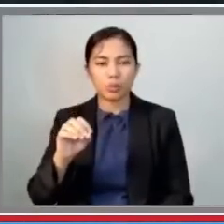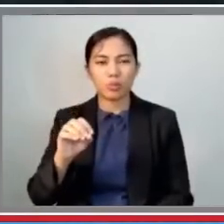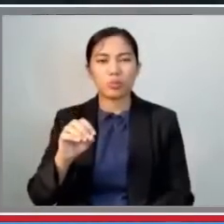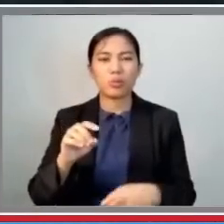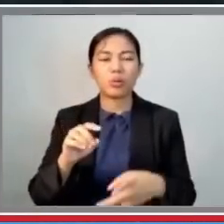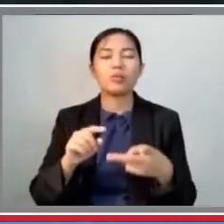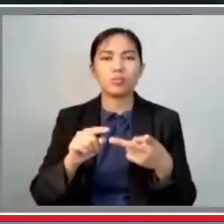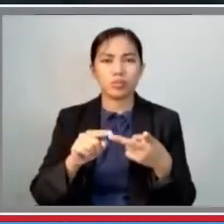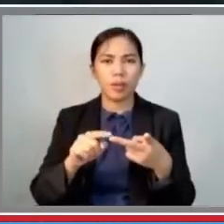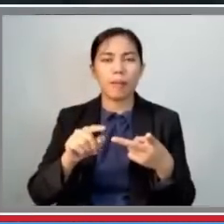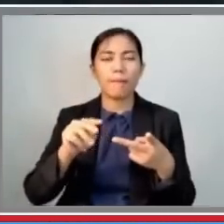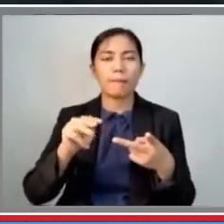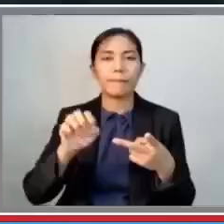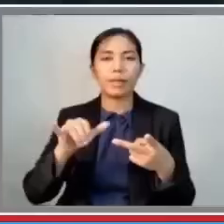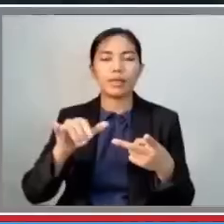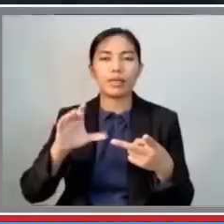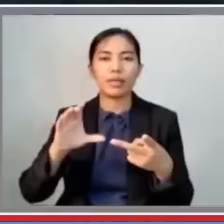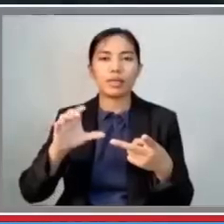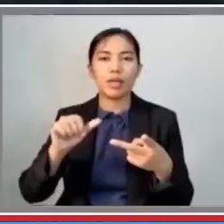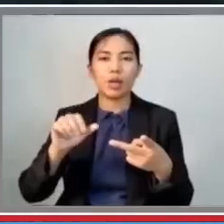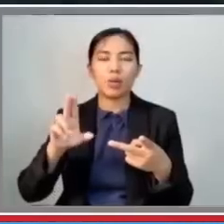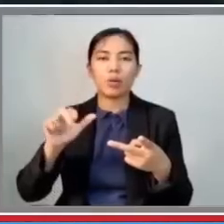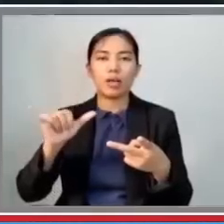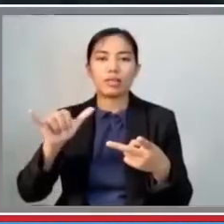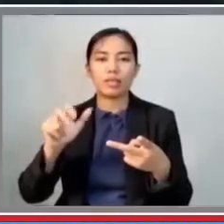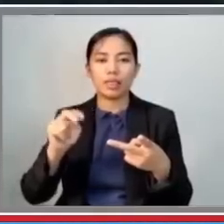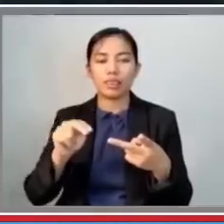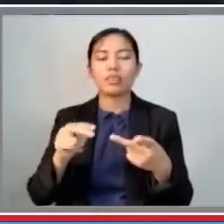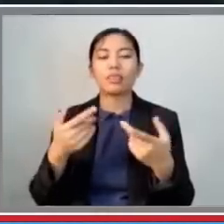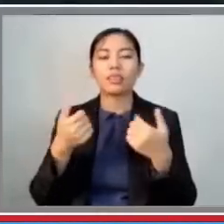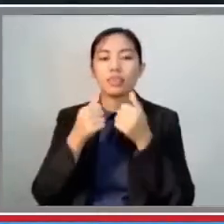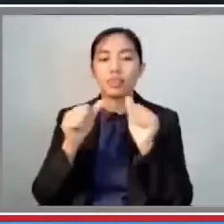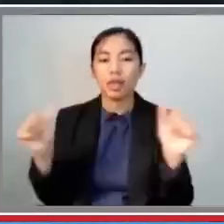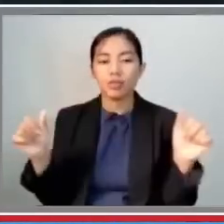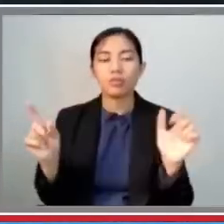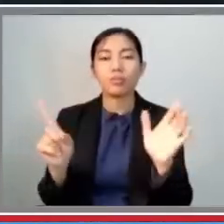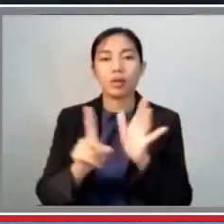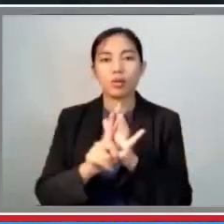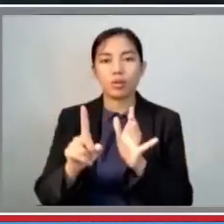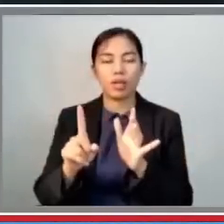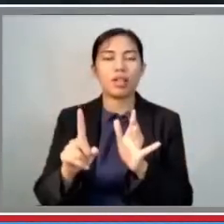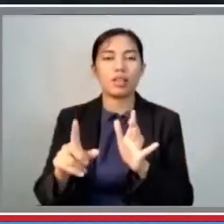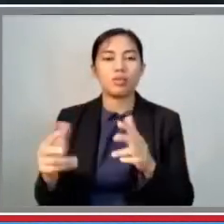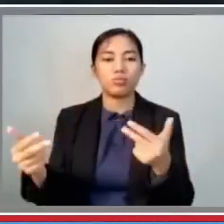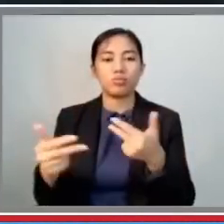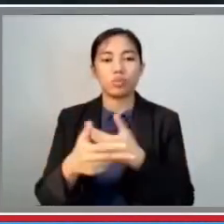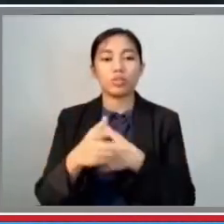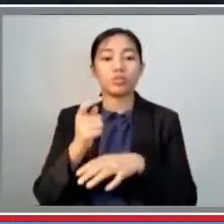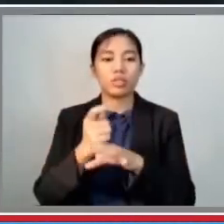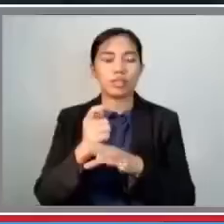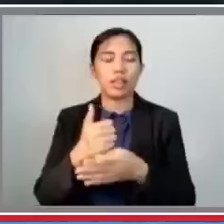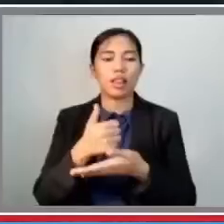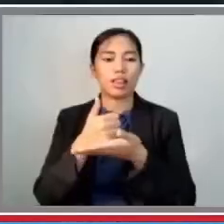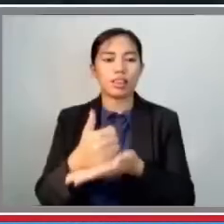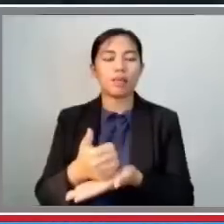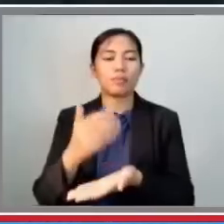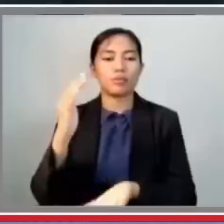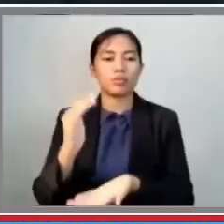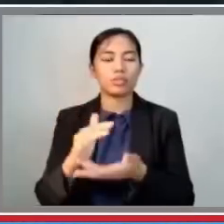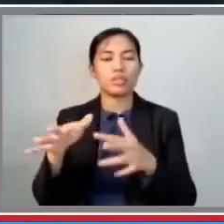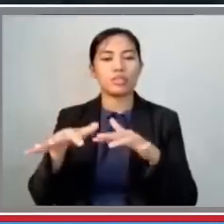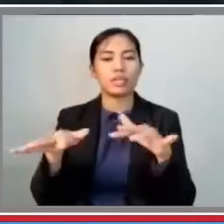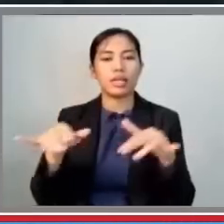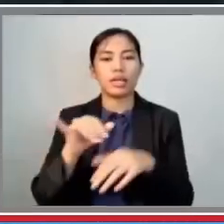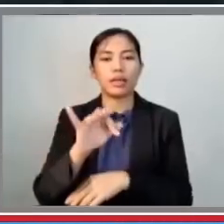rin po ng track ban tomorrow para lang po ah makatulong sa ah pagluwag ng daloy ng traffic dito in case po na magkaroon